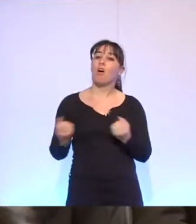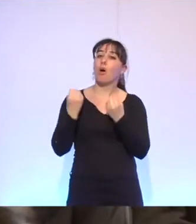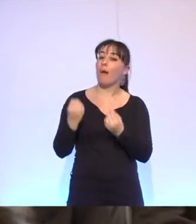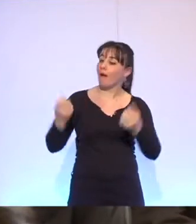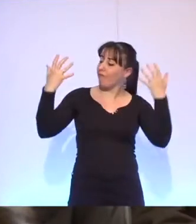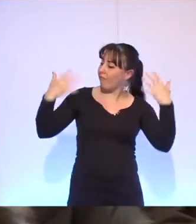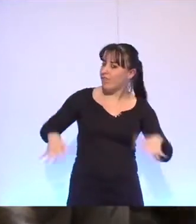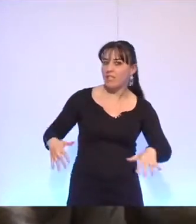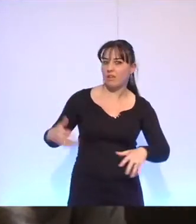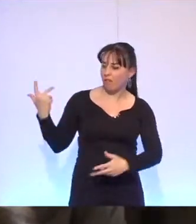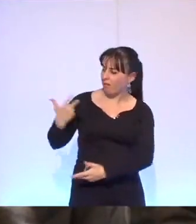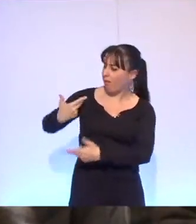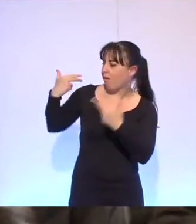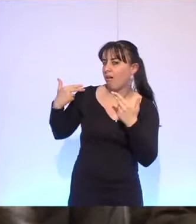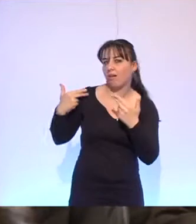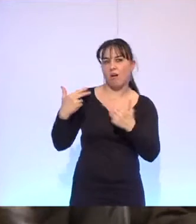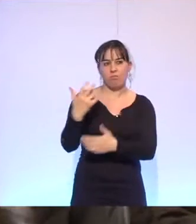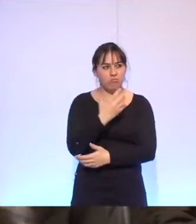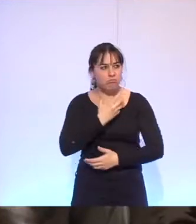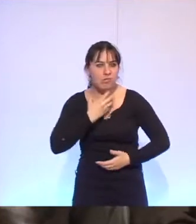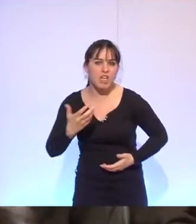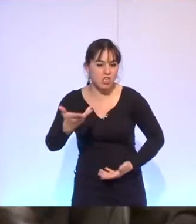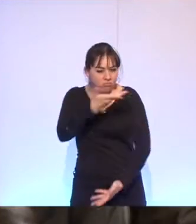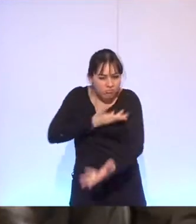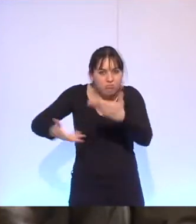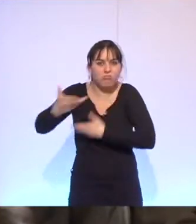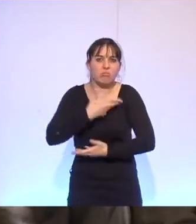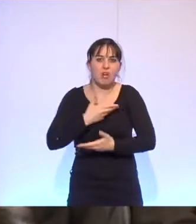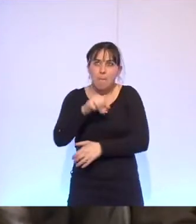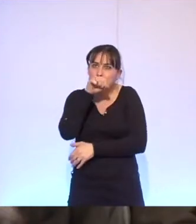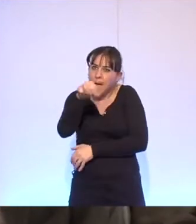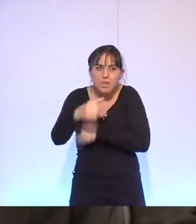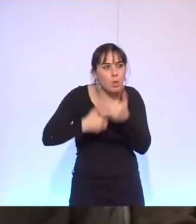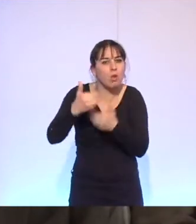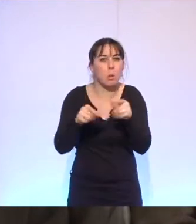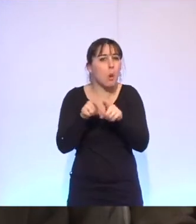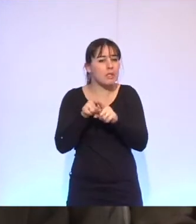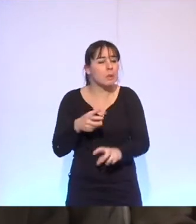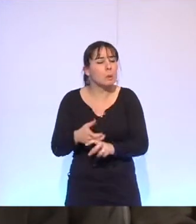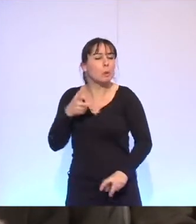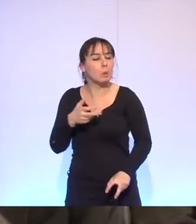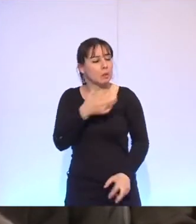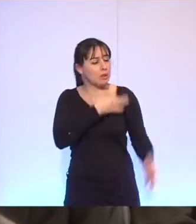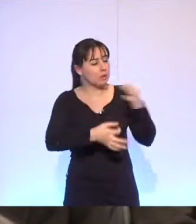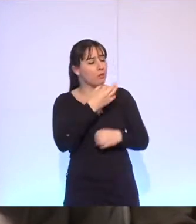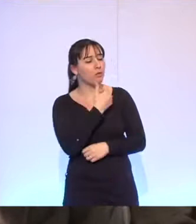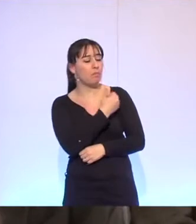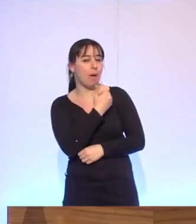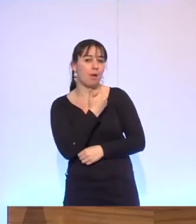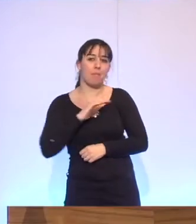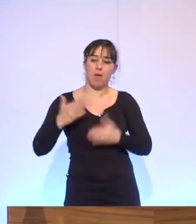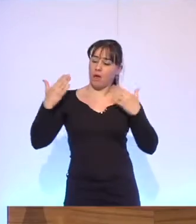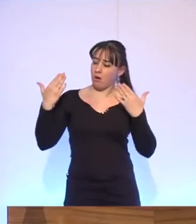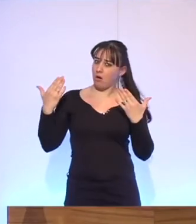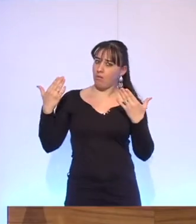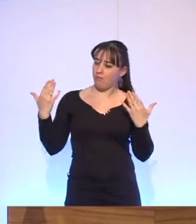Celle-ci fut riche, passionnante aussi, parfois rude, vous l'avez dit. Mais pour nous, ce qui compte maintenant est d'engager